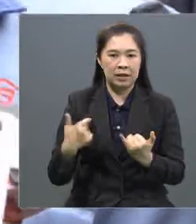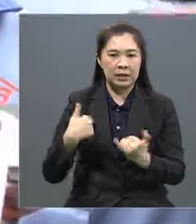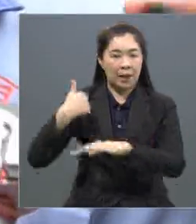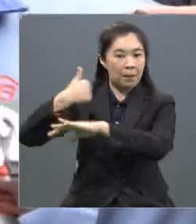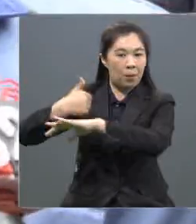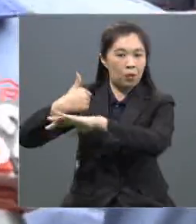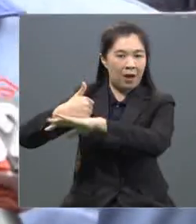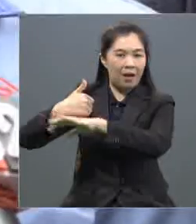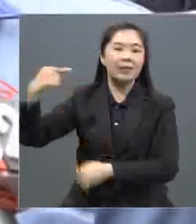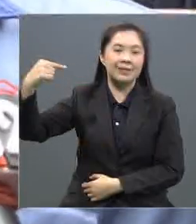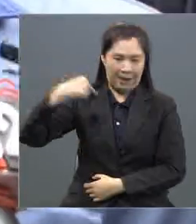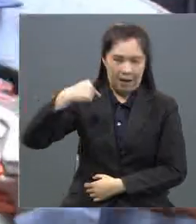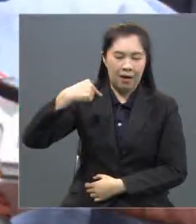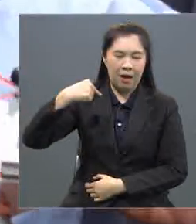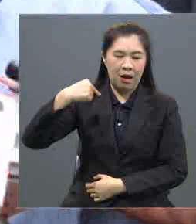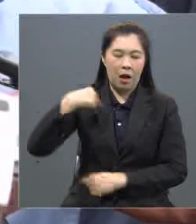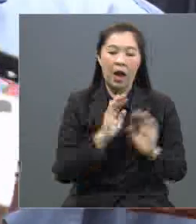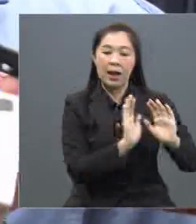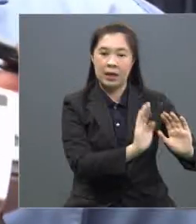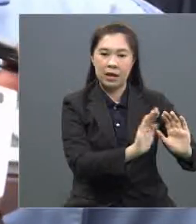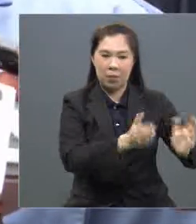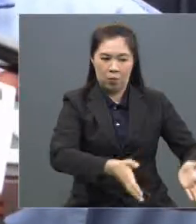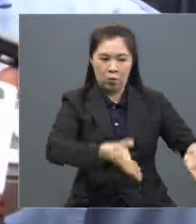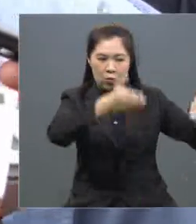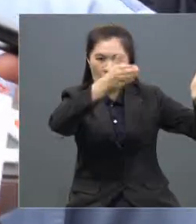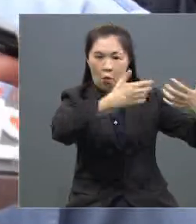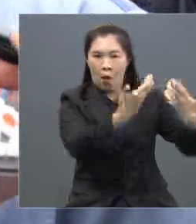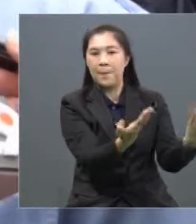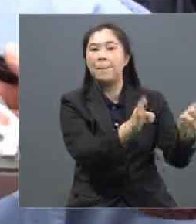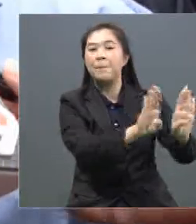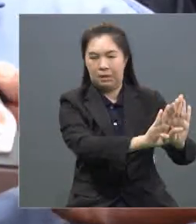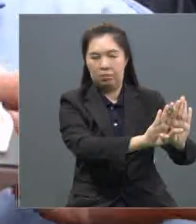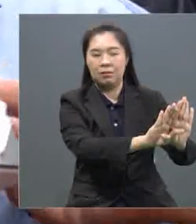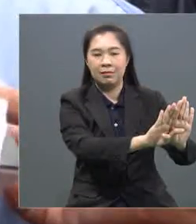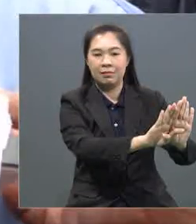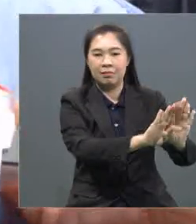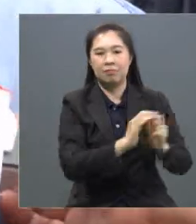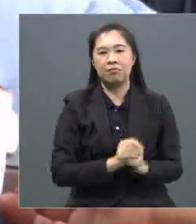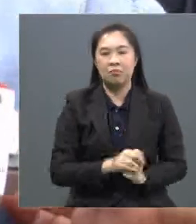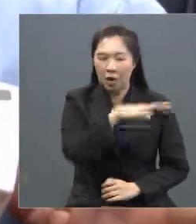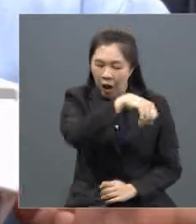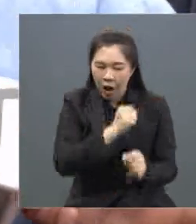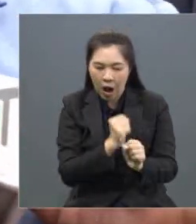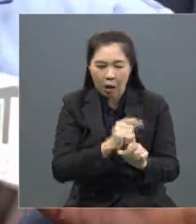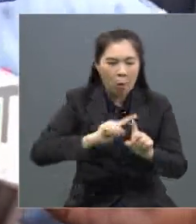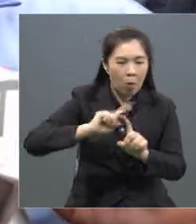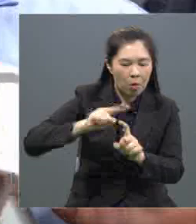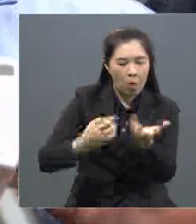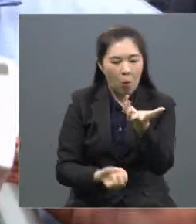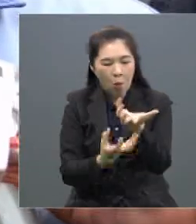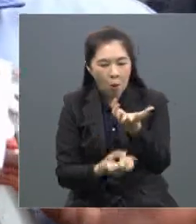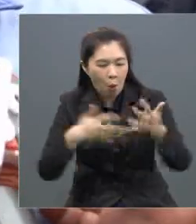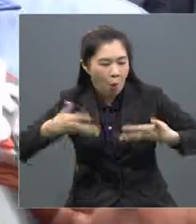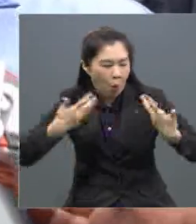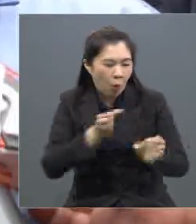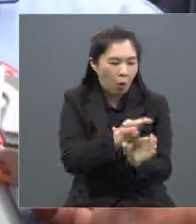ผู้ว่าแลก็หน่วยงานนะครับให้เก็บเข้าไปในโกดังแล้วก็อ่าปิดห้ามใช้ห้ามกระบวนการทุกอย่างที่เป็นลงกนหน้านี้คืออยู่